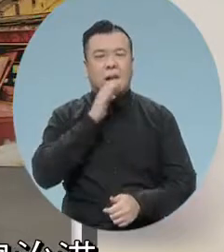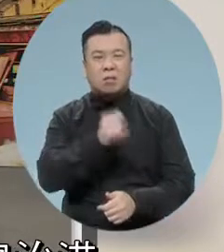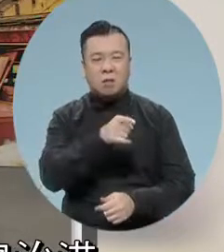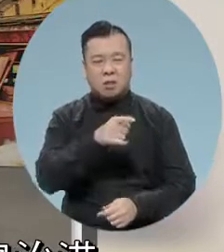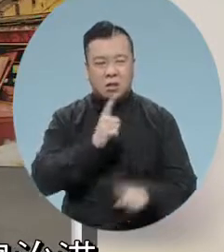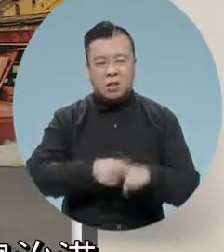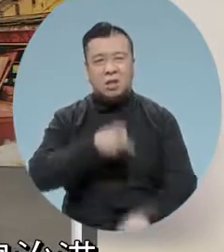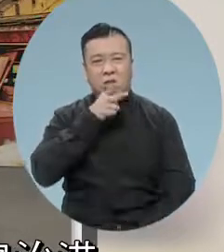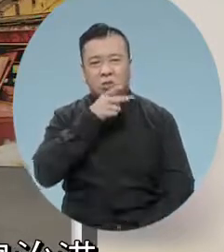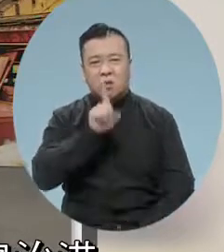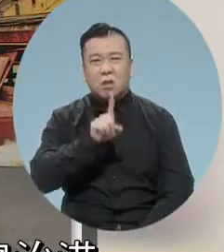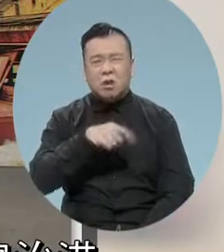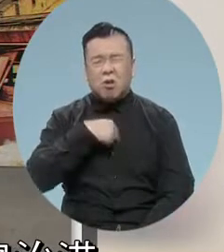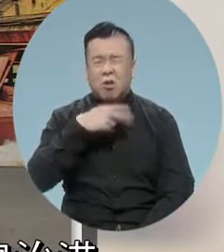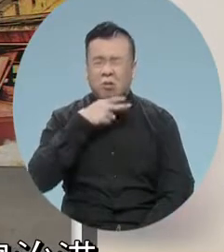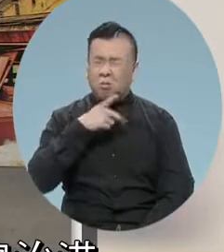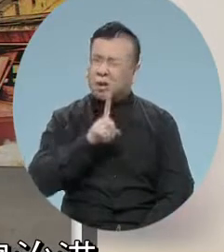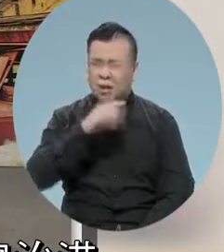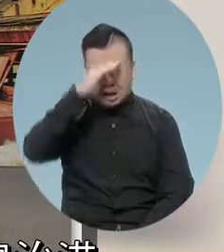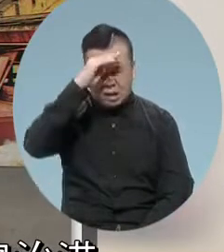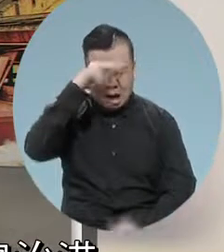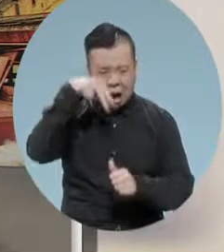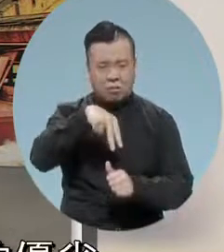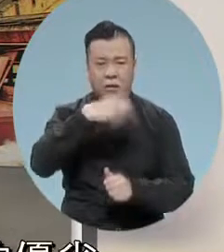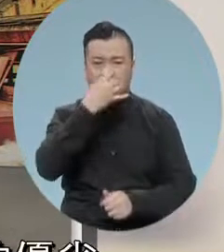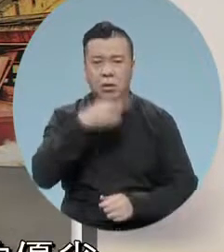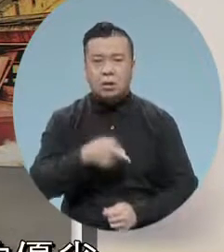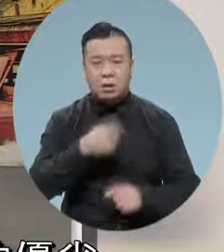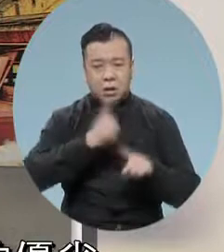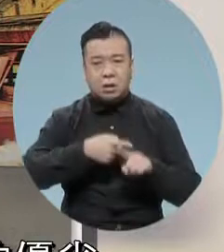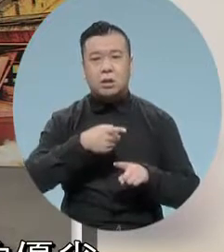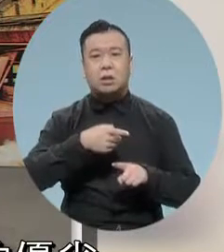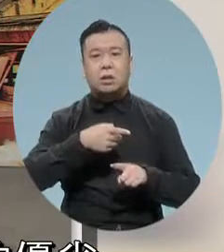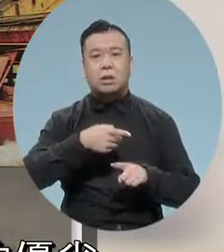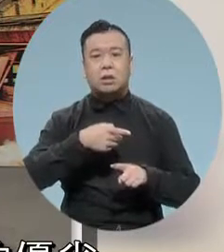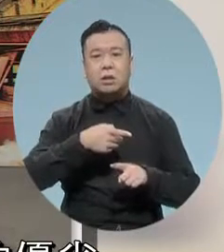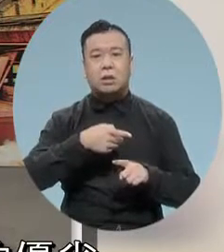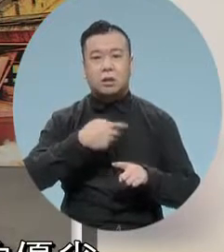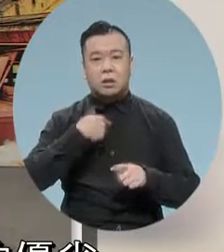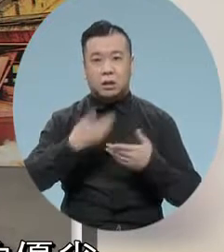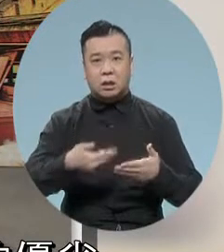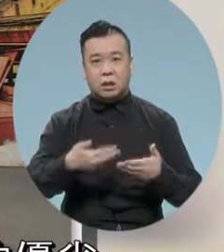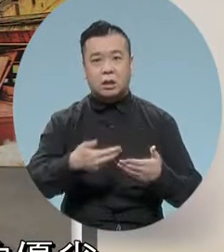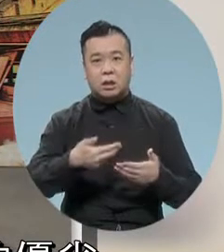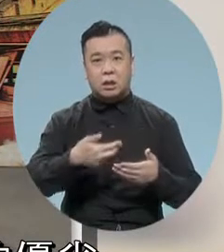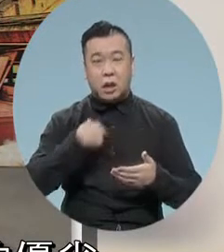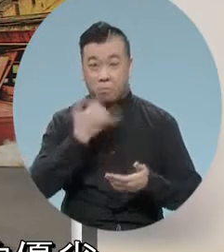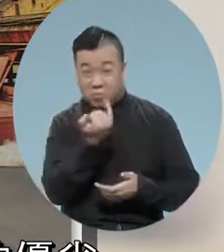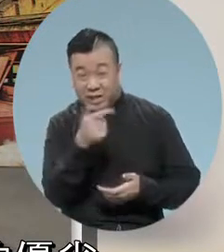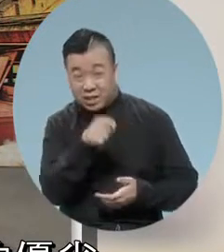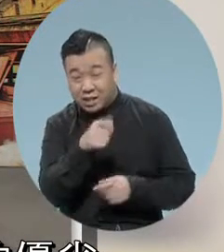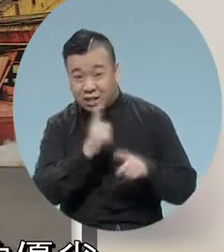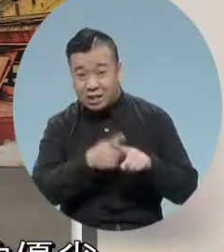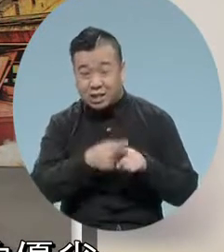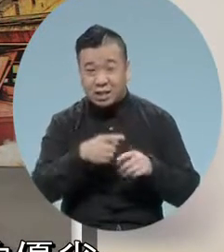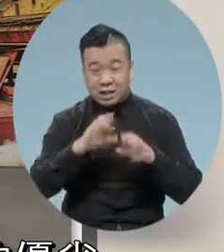話會唔會好似？哇！好似嚇、警察治港啊咁，咁當然咧，呢個係我哋而家現階段就唔會評論究竟呢